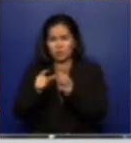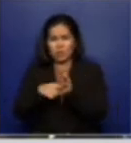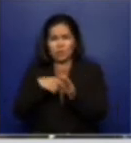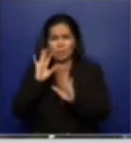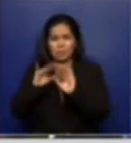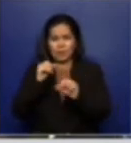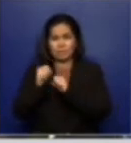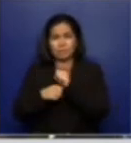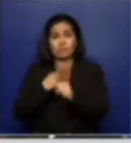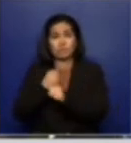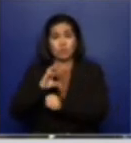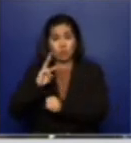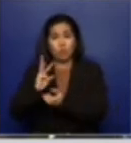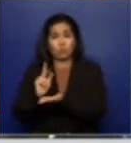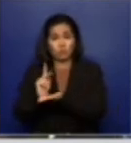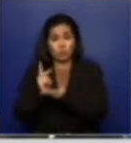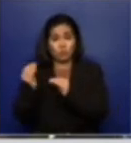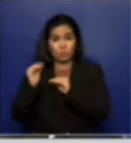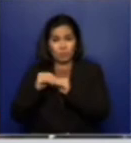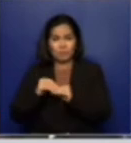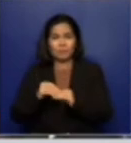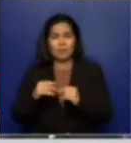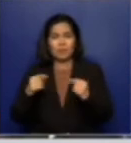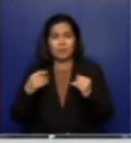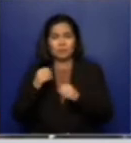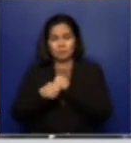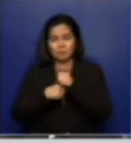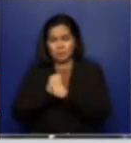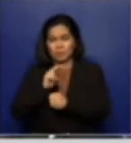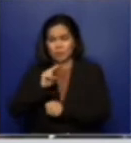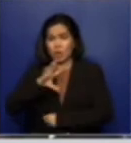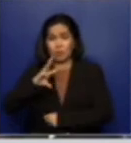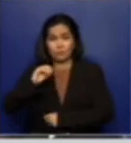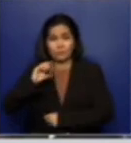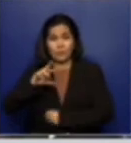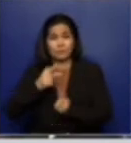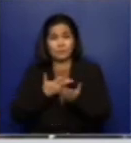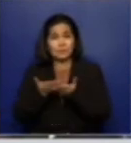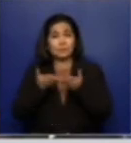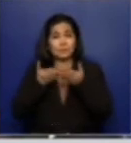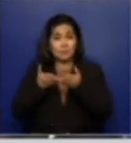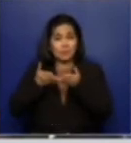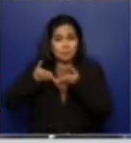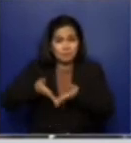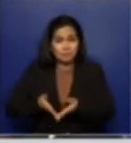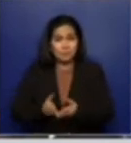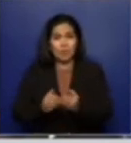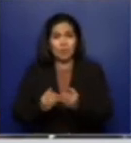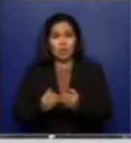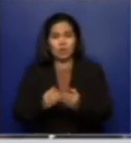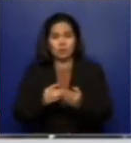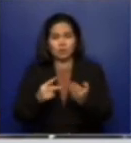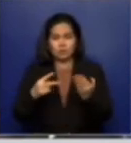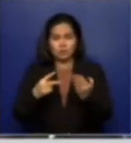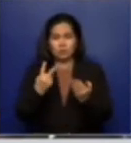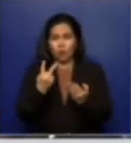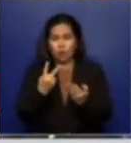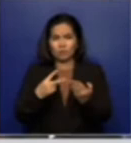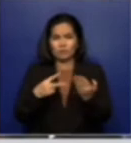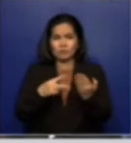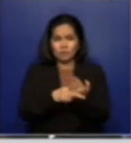าในปี2563เนี่ยการจัดซื้อเรือดำน้ำ2ลำได้ชะลอซื้อแล้วก็เริ่มมา